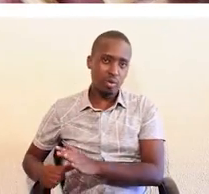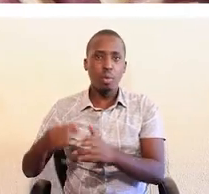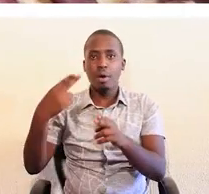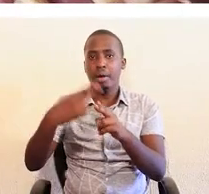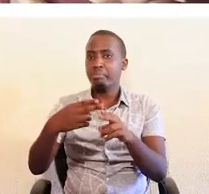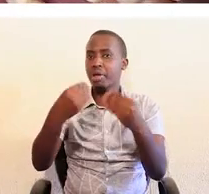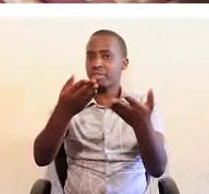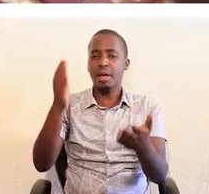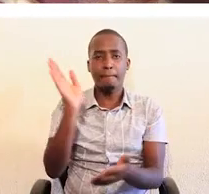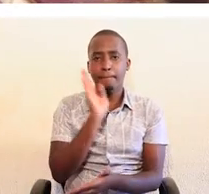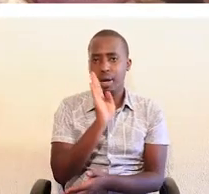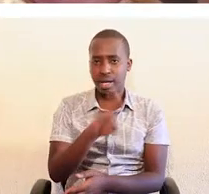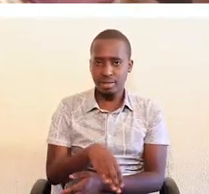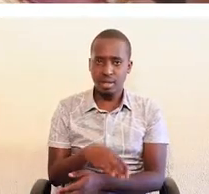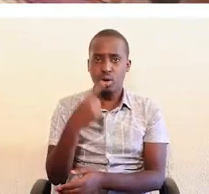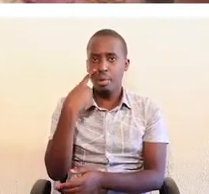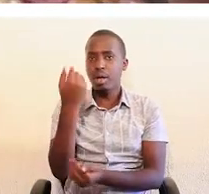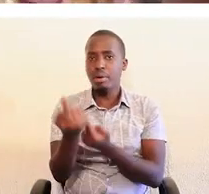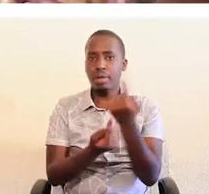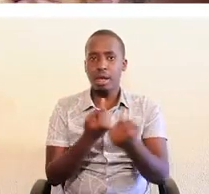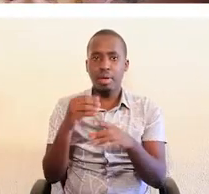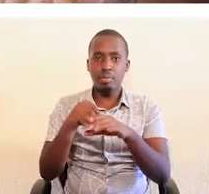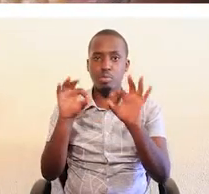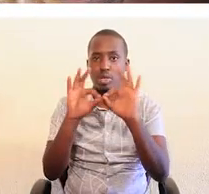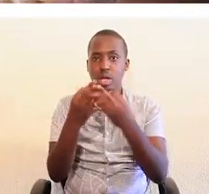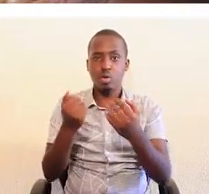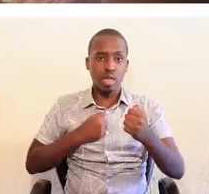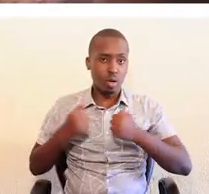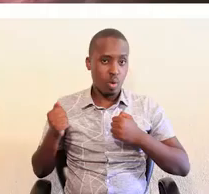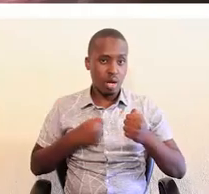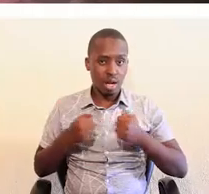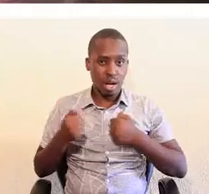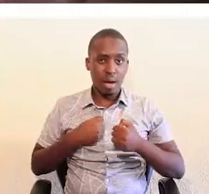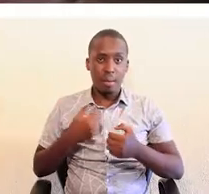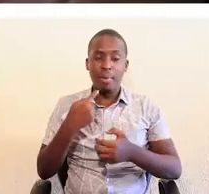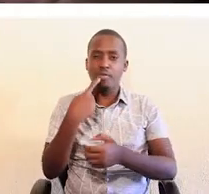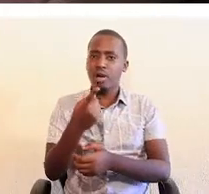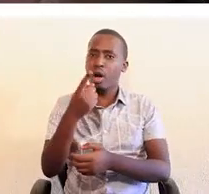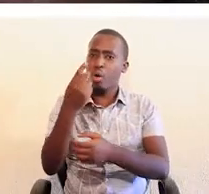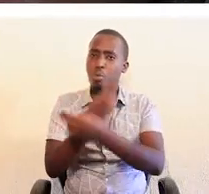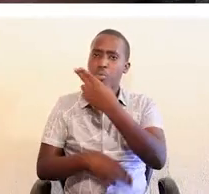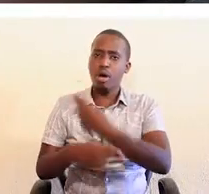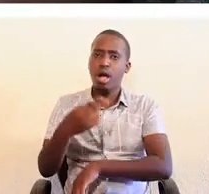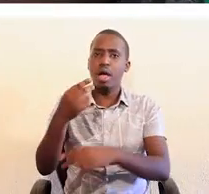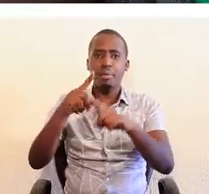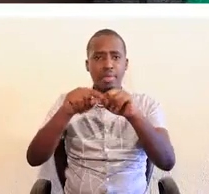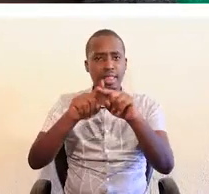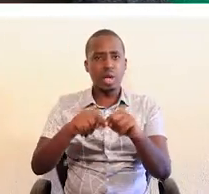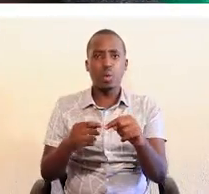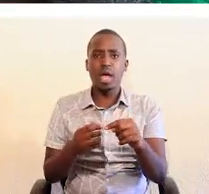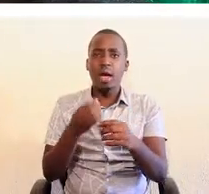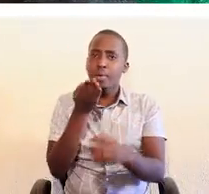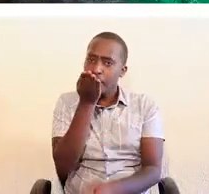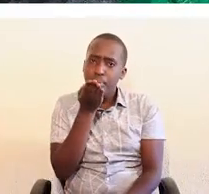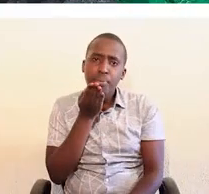amazina mabi ndetse ugasanga hari bamwe mu miryango nyarwanda bafata kuwo ubumuga bwatewe n'imyuka mibi amarozi